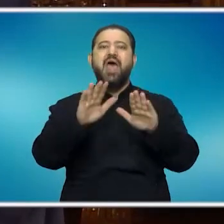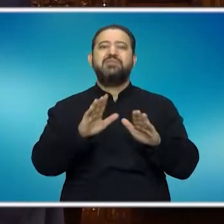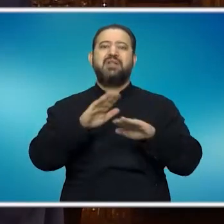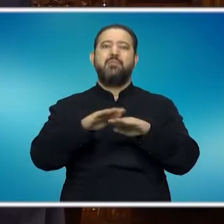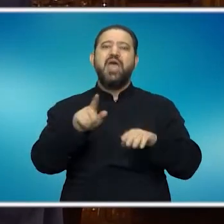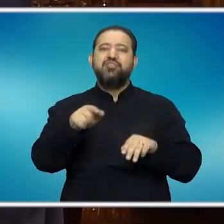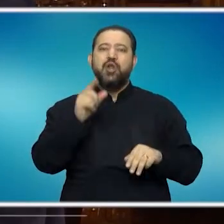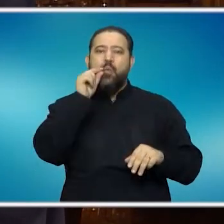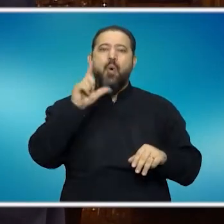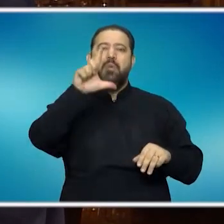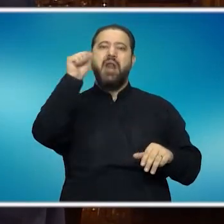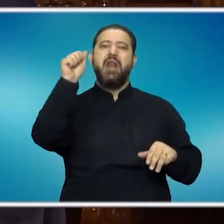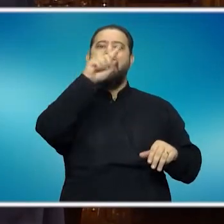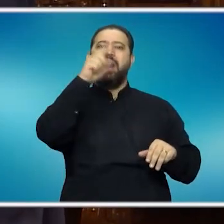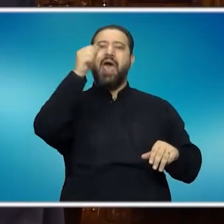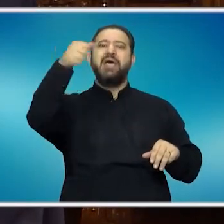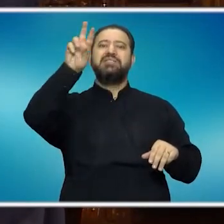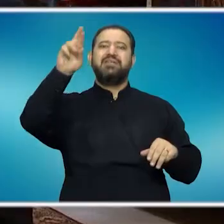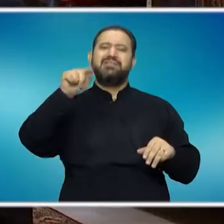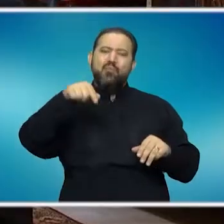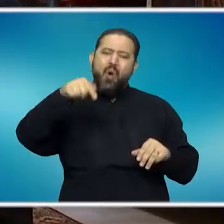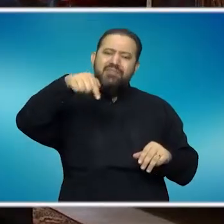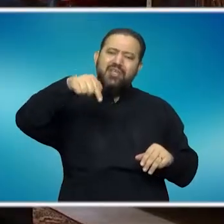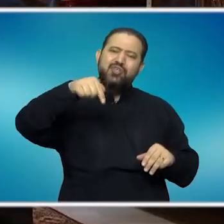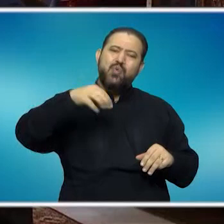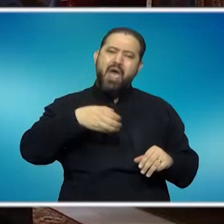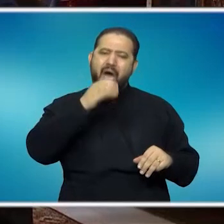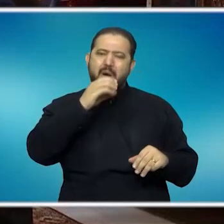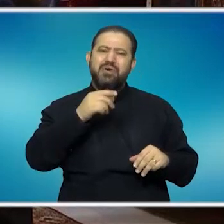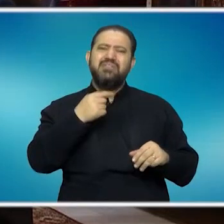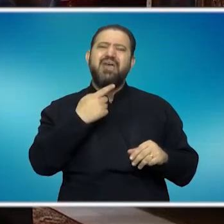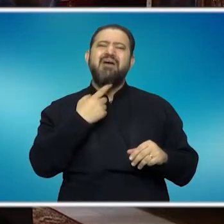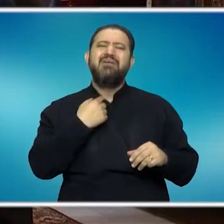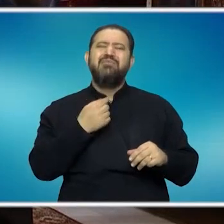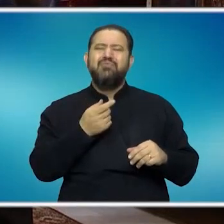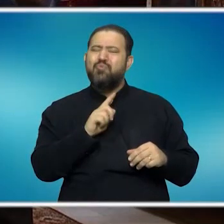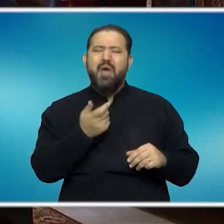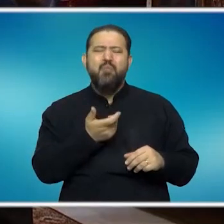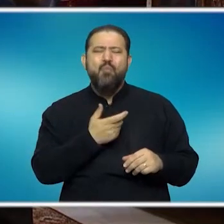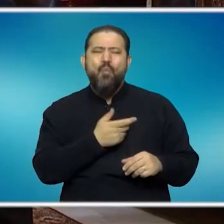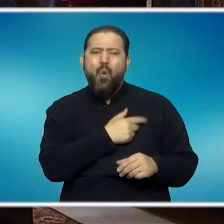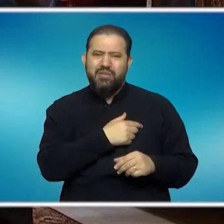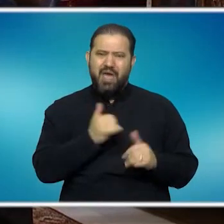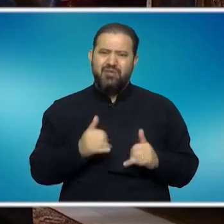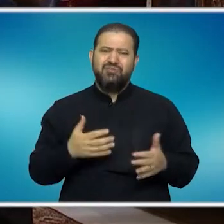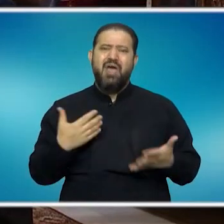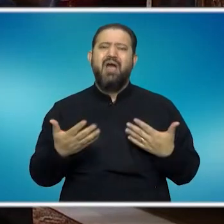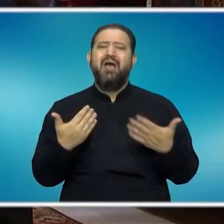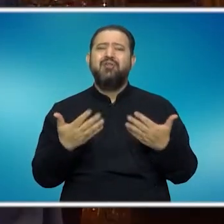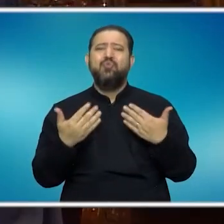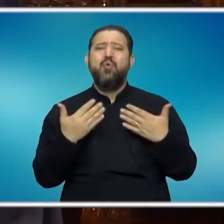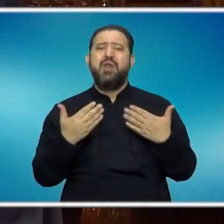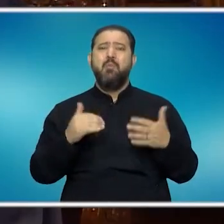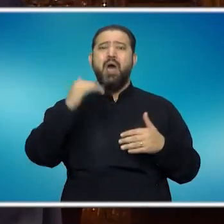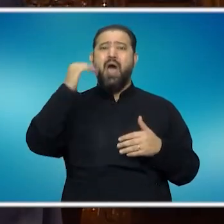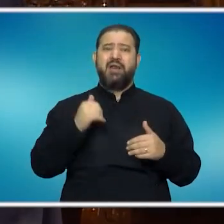lor, ei chiar crede așa ceva, atunci cum să iei în considerare relația noastră cu Sfinții? Nu? Pentru ei toți dorm acolo când au plecat